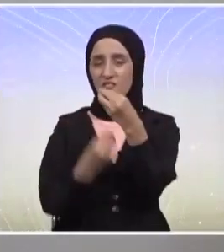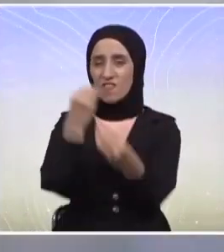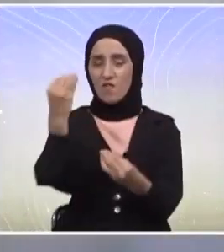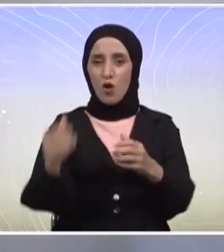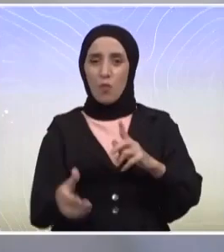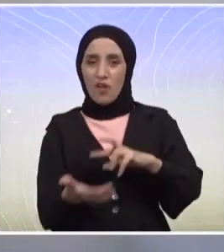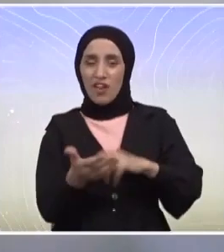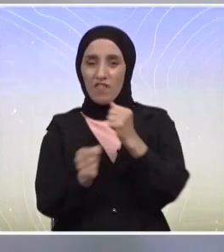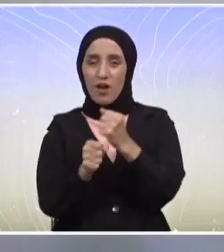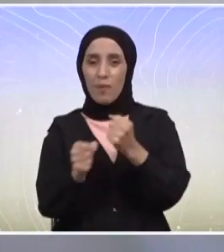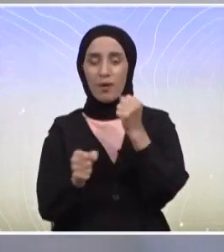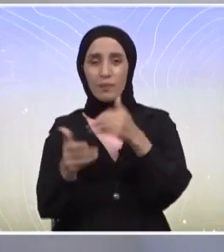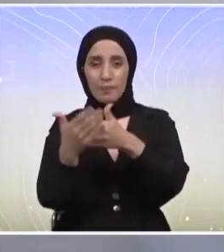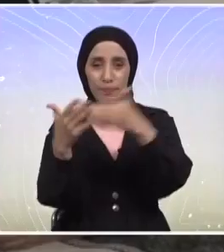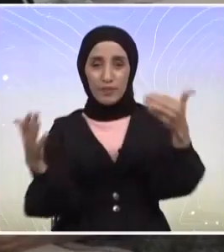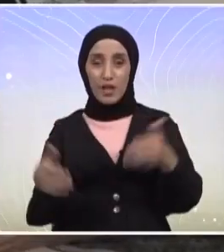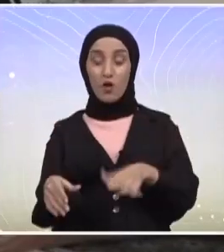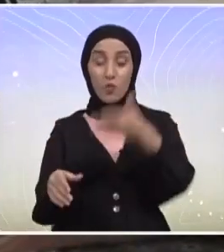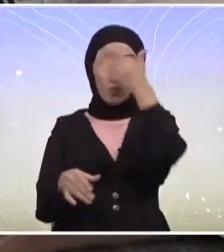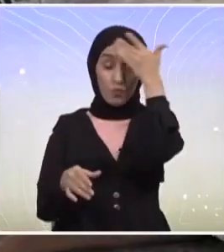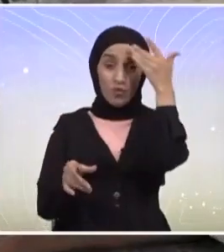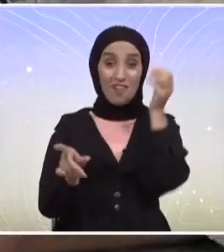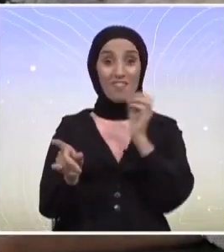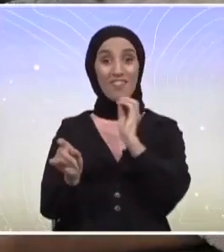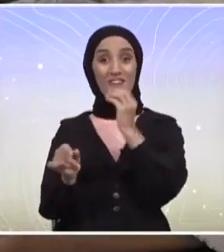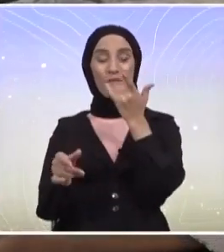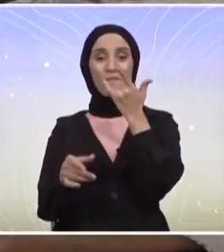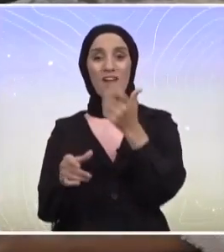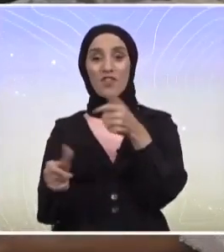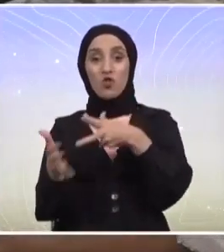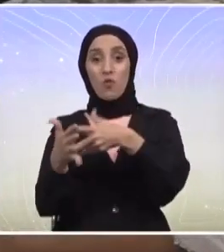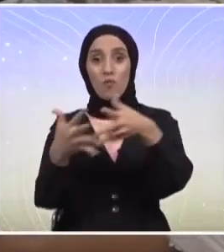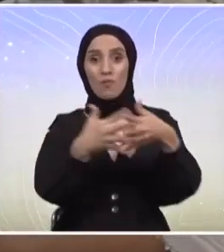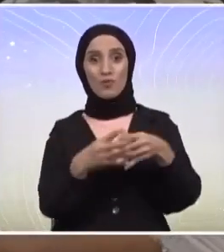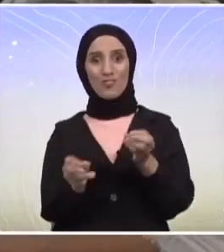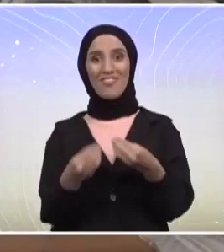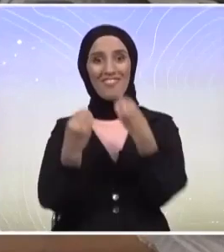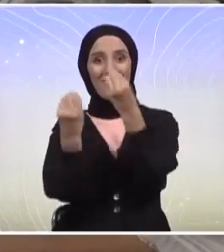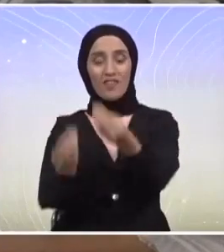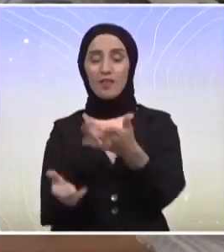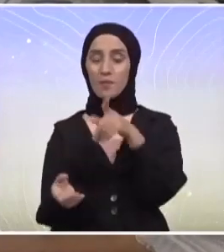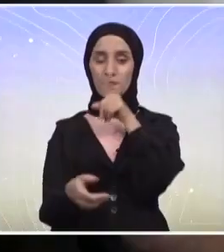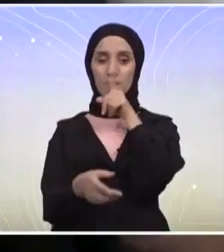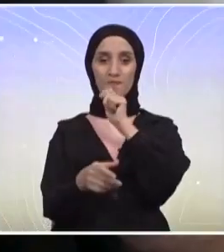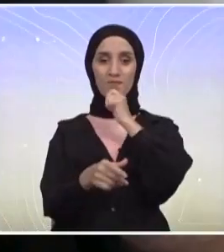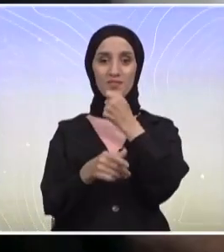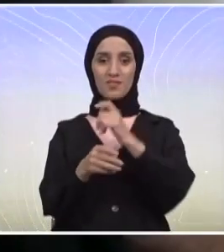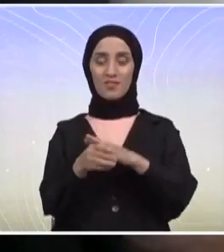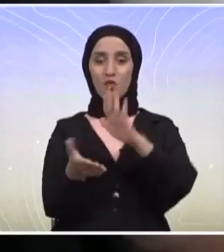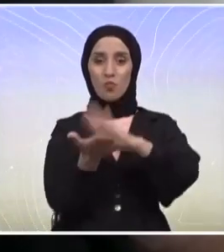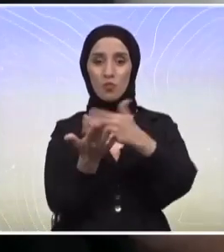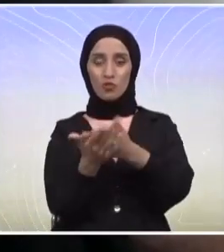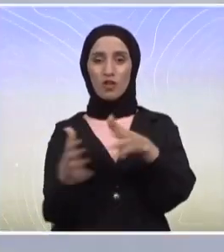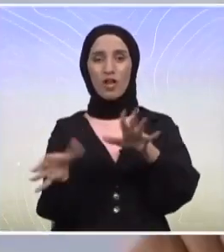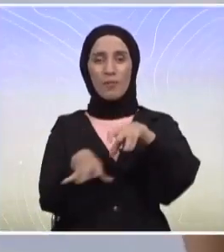عمله دون أن يفصح له عن المشروع الذي يعد لأجله، وقد ساعد قريبون منه في ترجمة كلماته،